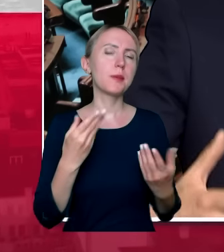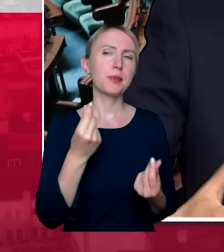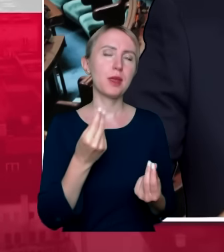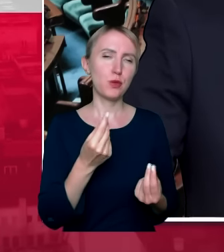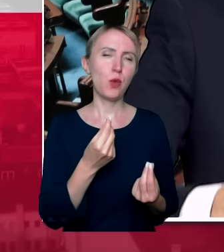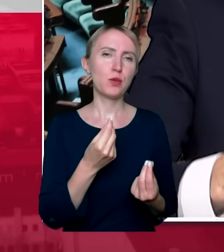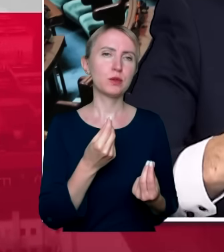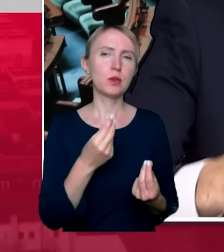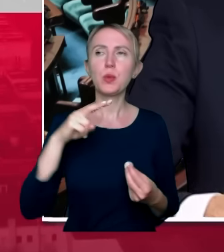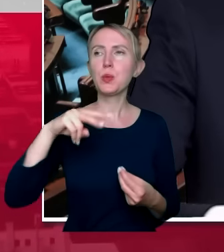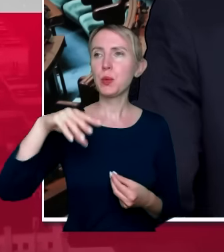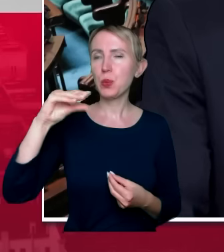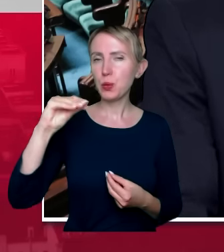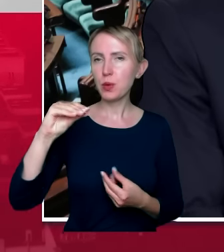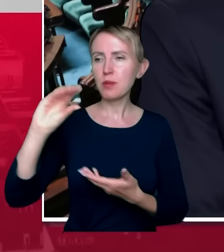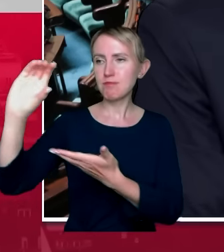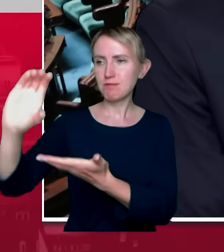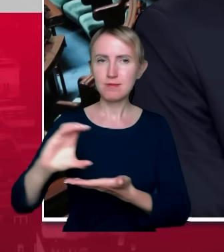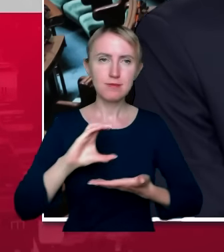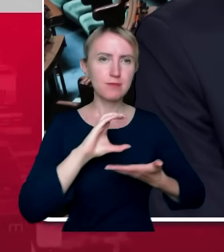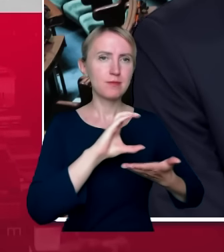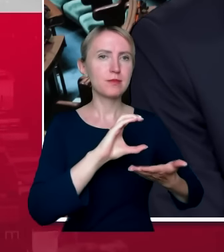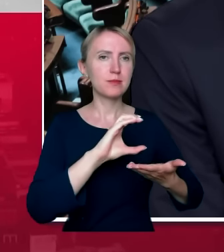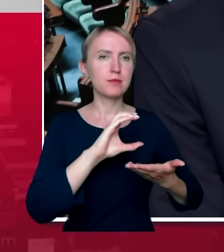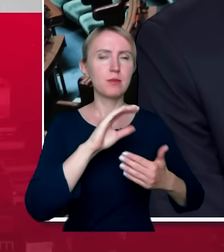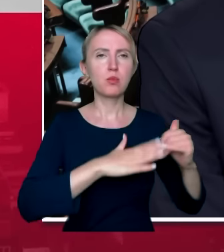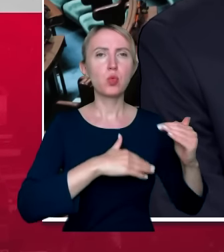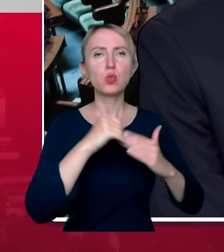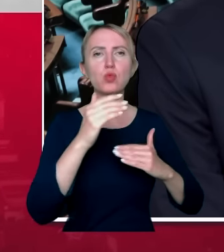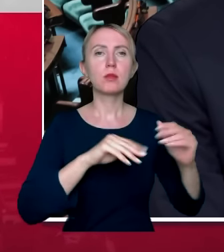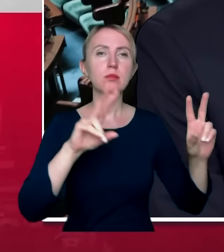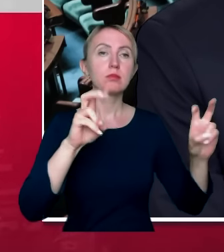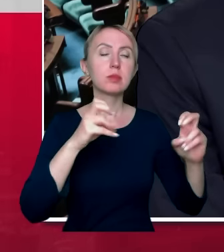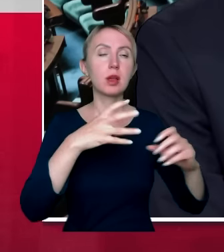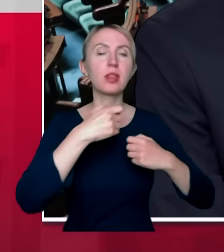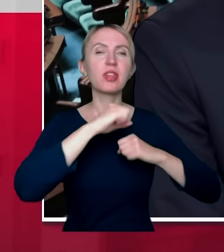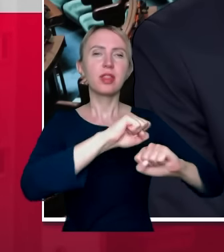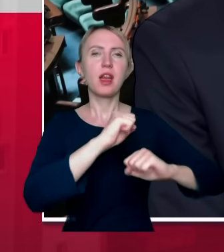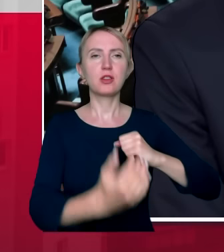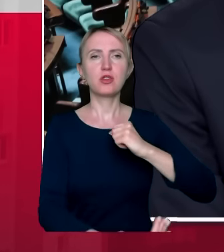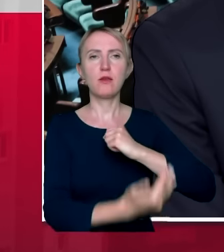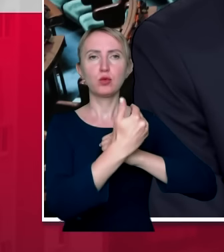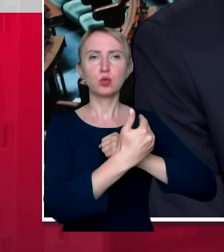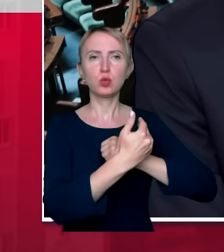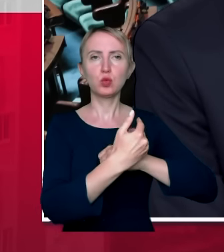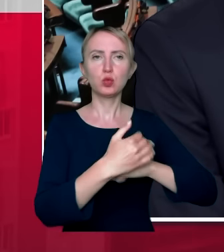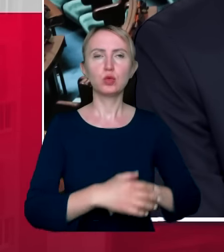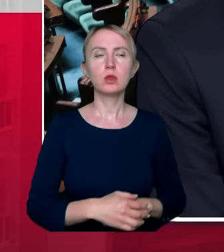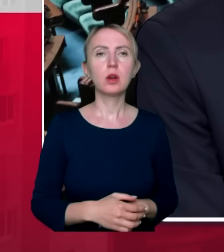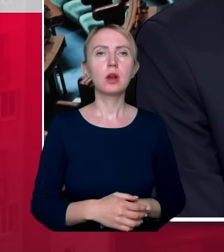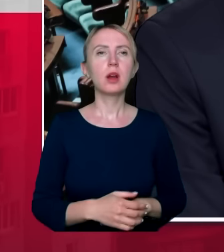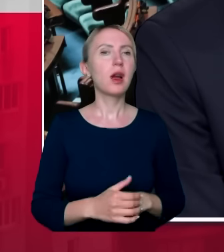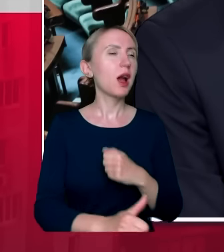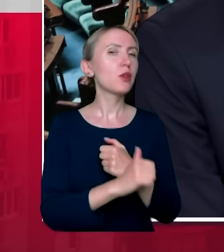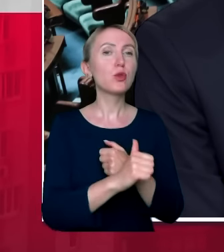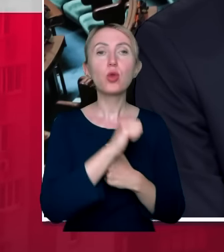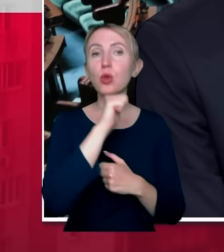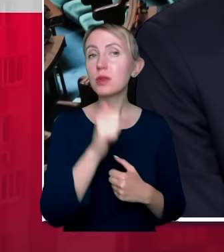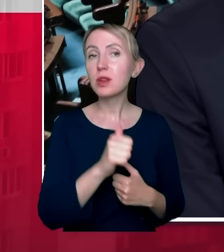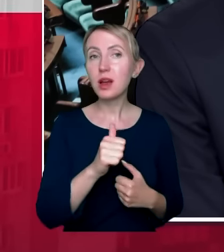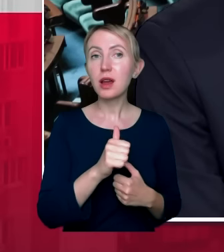to Unia Europejska sfinansuje budowę tak zwanej tarczy wschód. Kłopot w tym, że ani dokumenty europejskie, ani